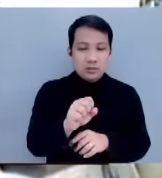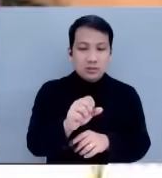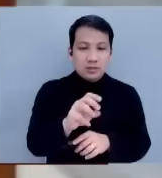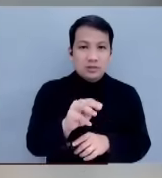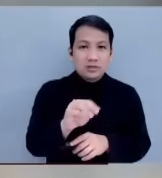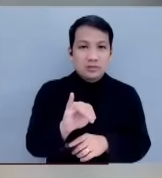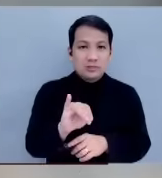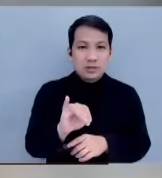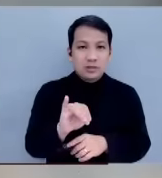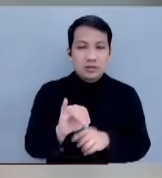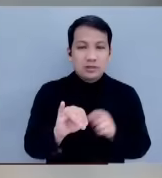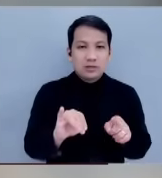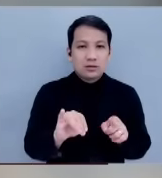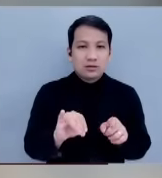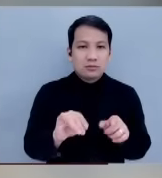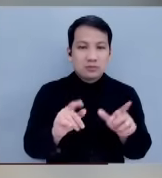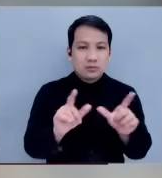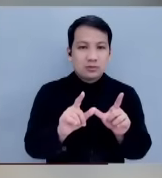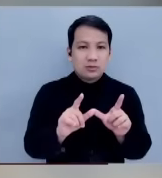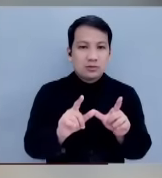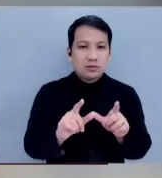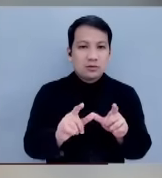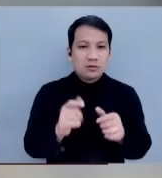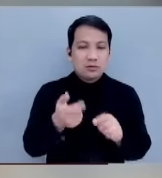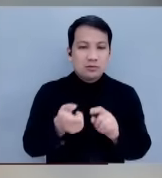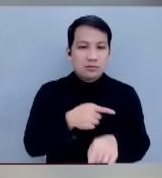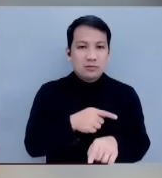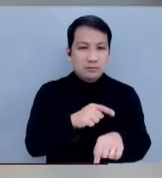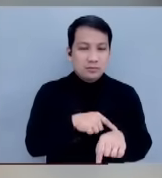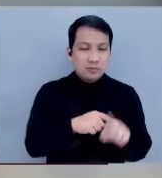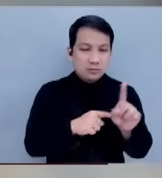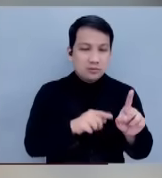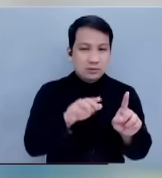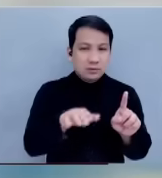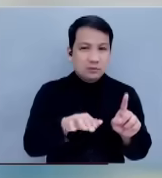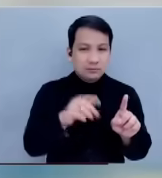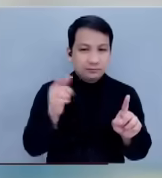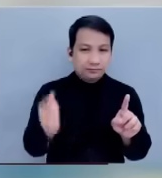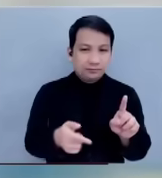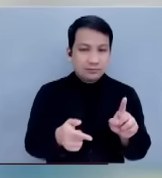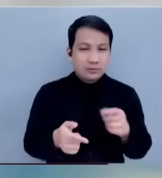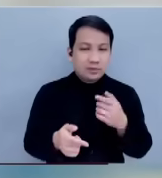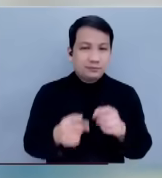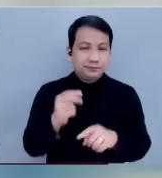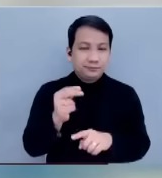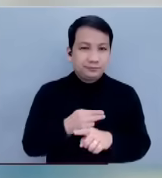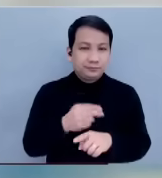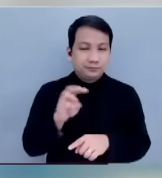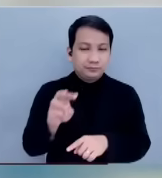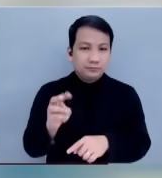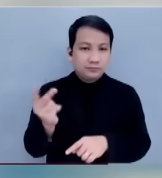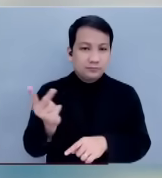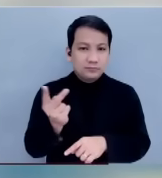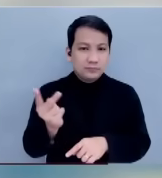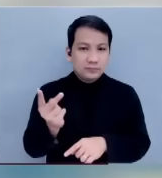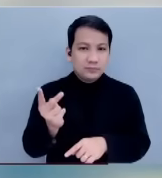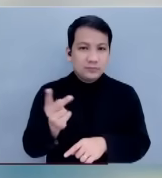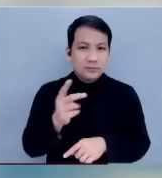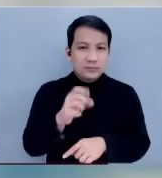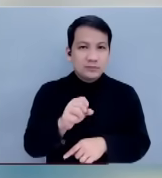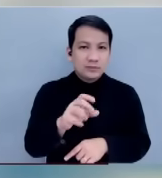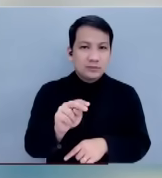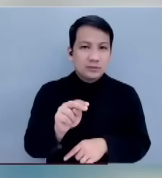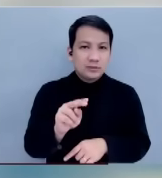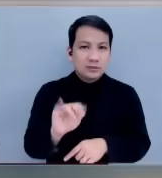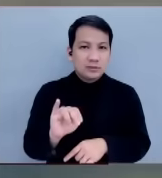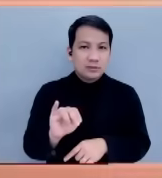nito. Naka-hunger strike mula pa alauna ng hapon nitong Miyerkules, December 6, ang dalawang SM&I hosts. Hanggang